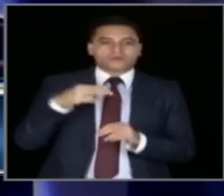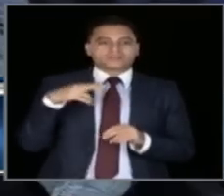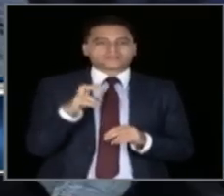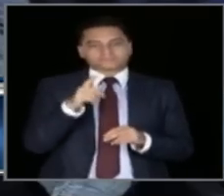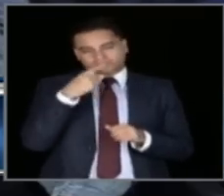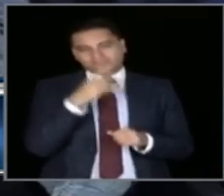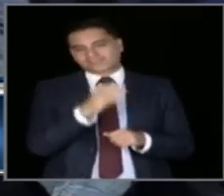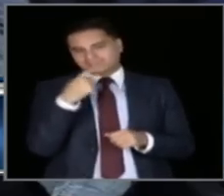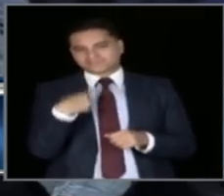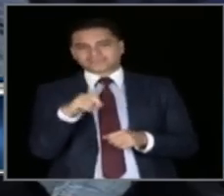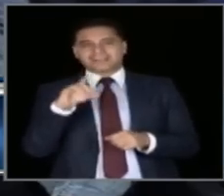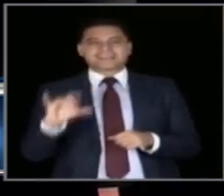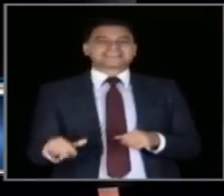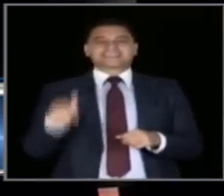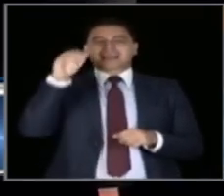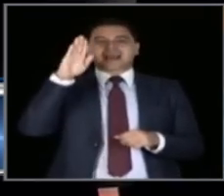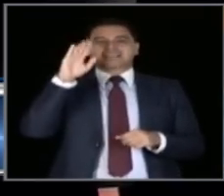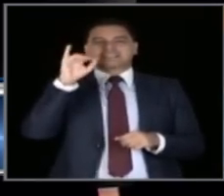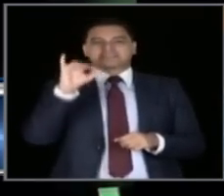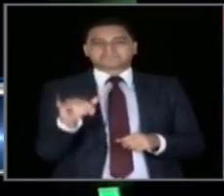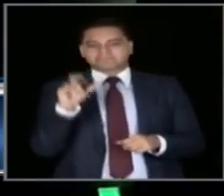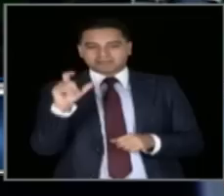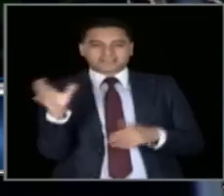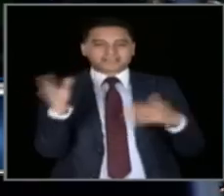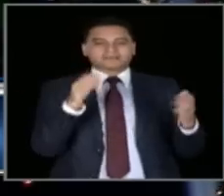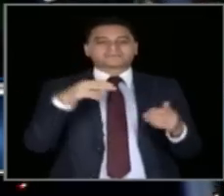عبد العزيز. الهدف الثالث،